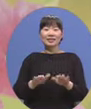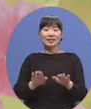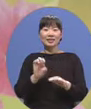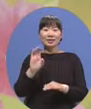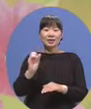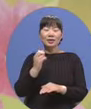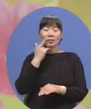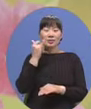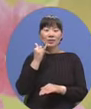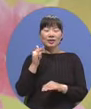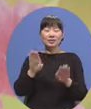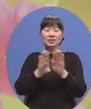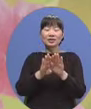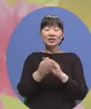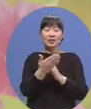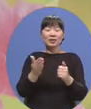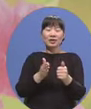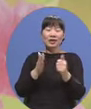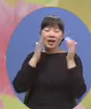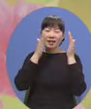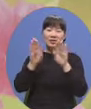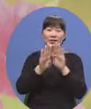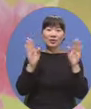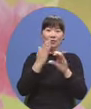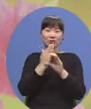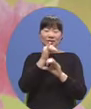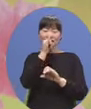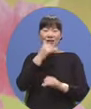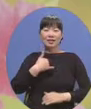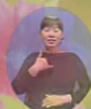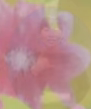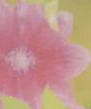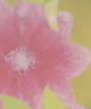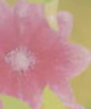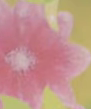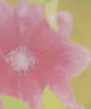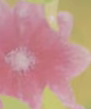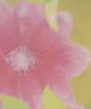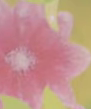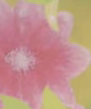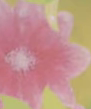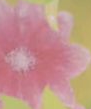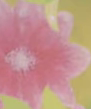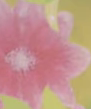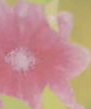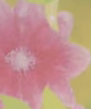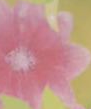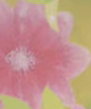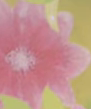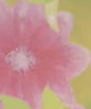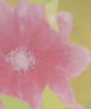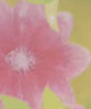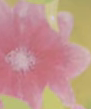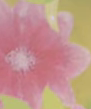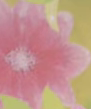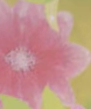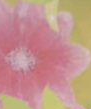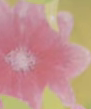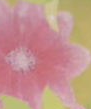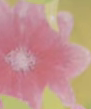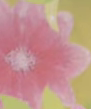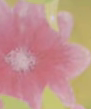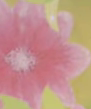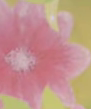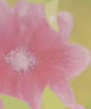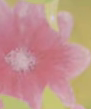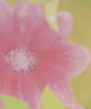EBS 부모의 문은 여러분을 향해서 활짝 열려 있습니다. 저희 방송에 도움 주신 귀한 그 시청자 게시판에 글 남겨주신